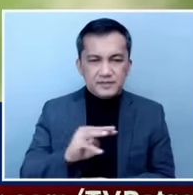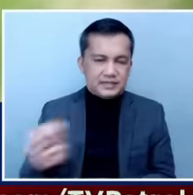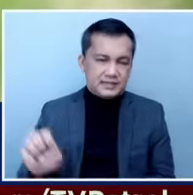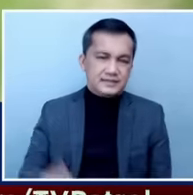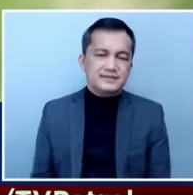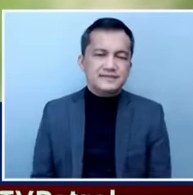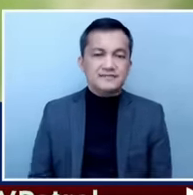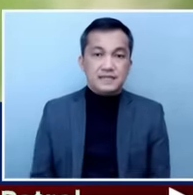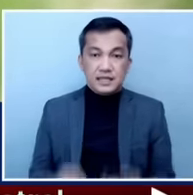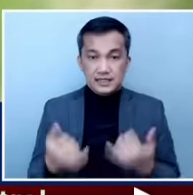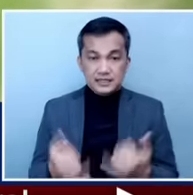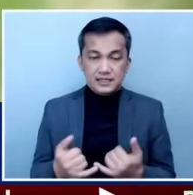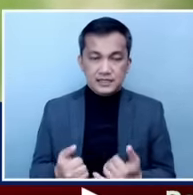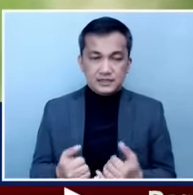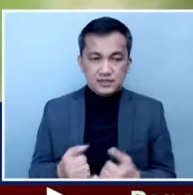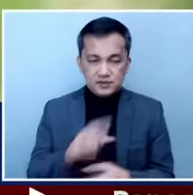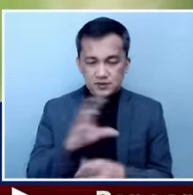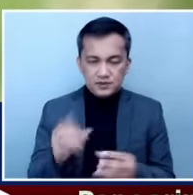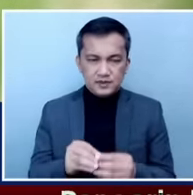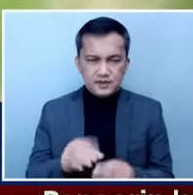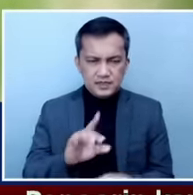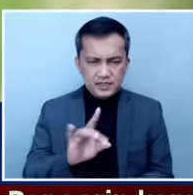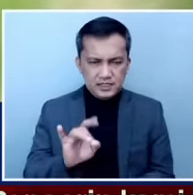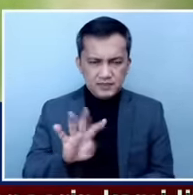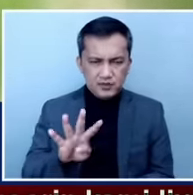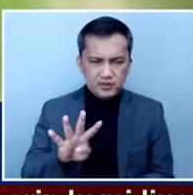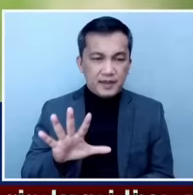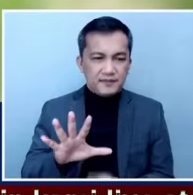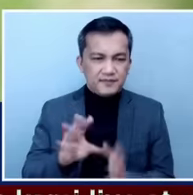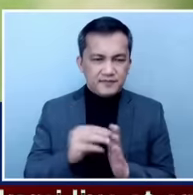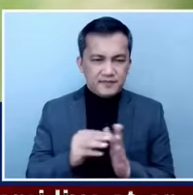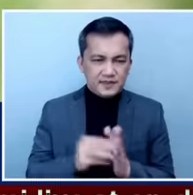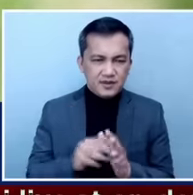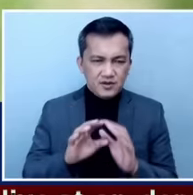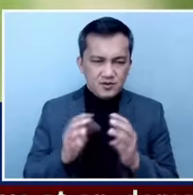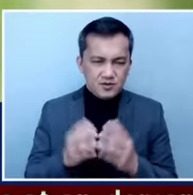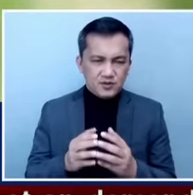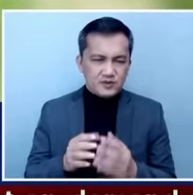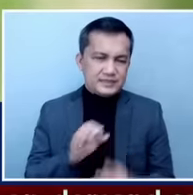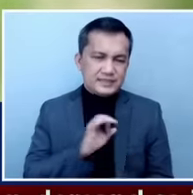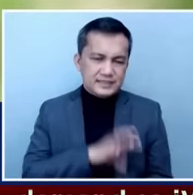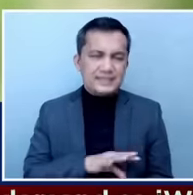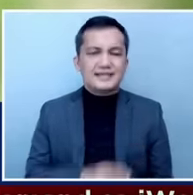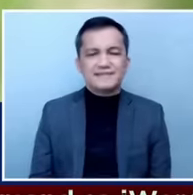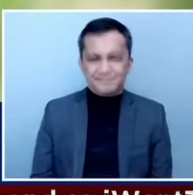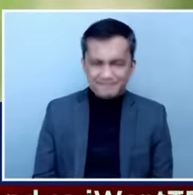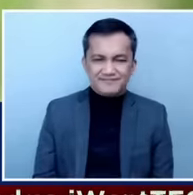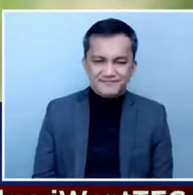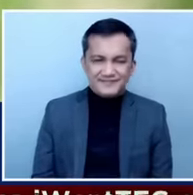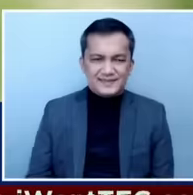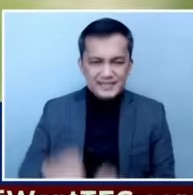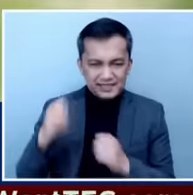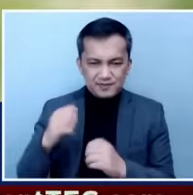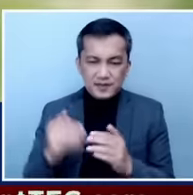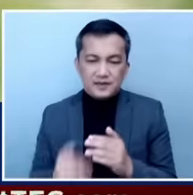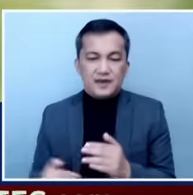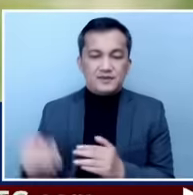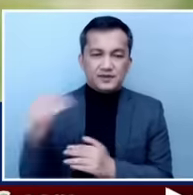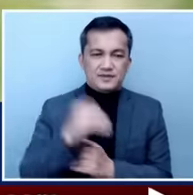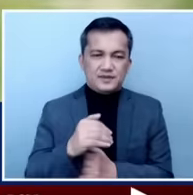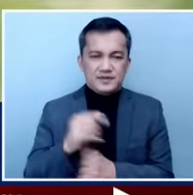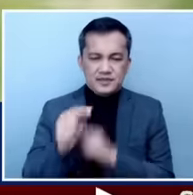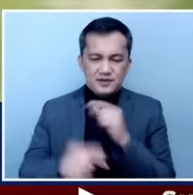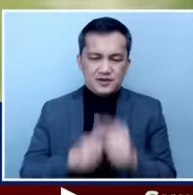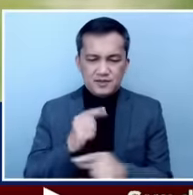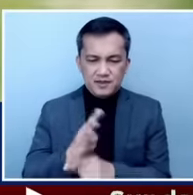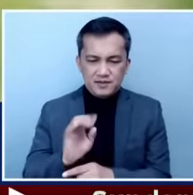sa ngayon, sumipa na sa 845 million ang worldwide gross. Inaasahang malalampasan ito ang global box